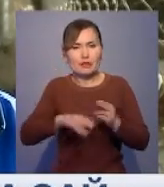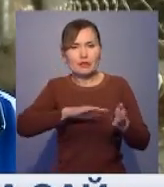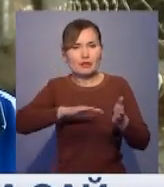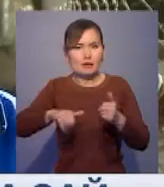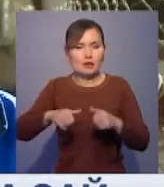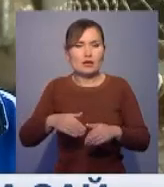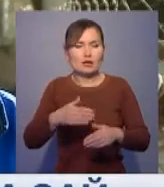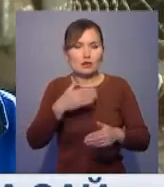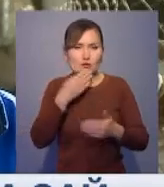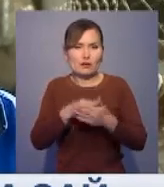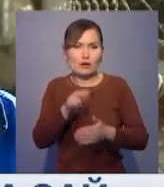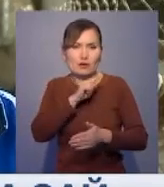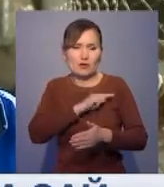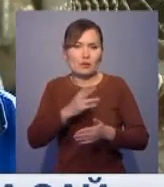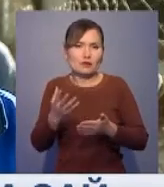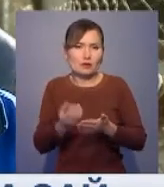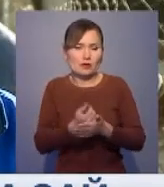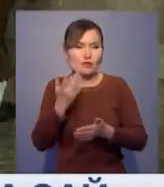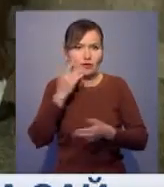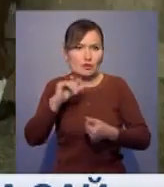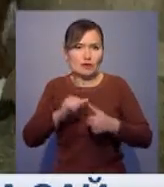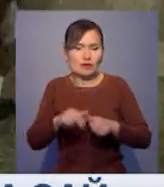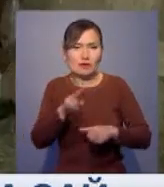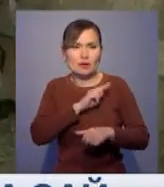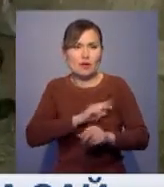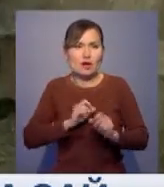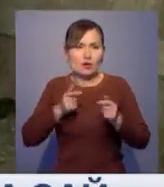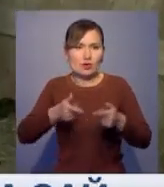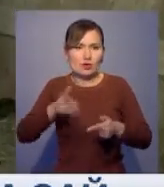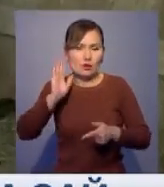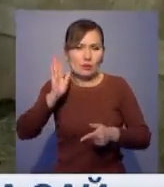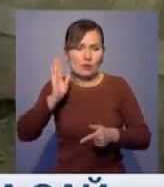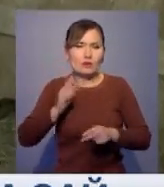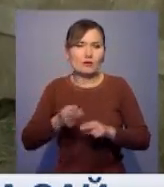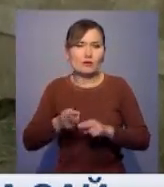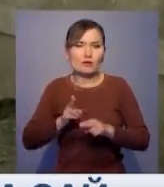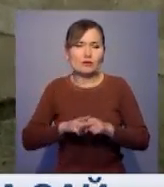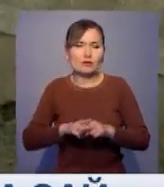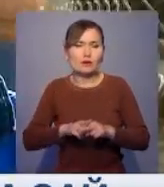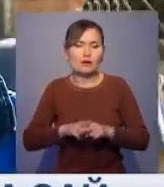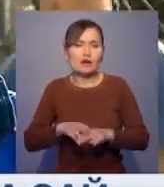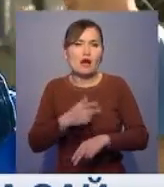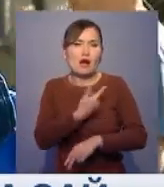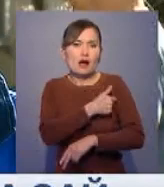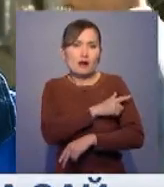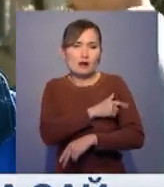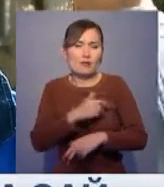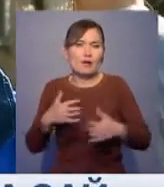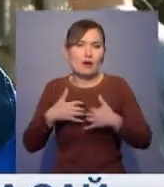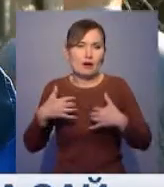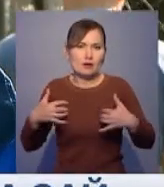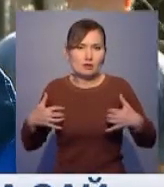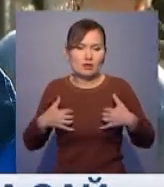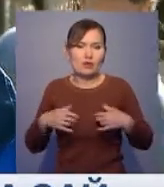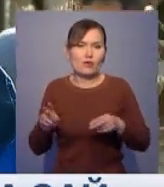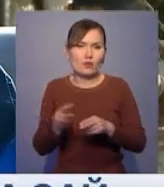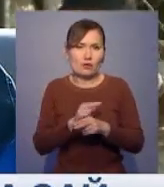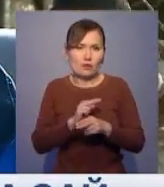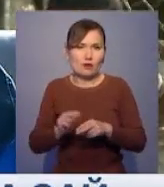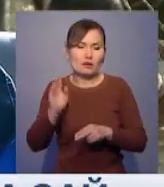өзіме жұмыс тауып, тұрақты түрде жұмысқа кіріп, қазір жұмыс жасап жатырмын. Санитар болғанда біздер осы ауылдың